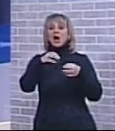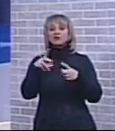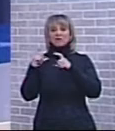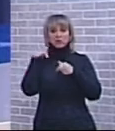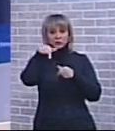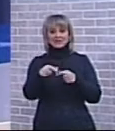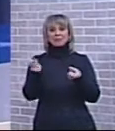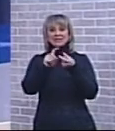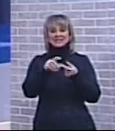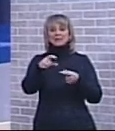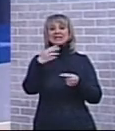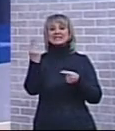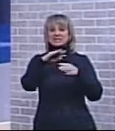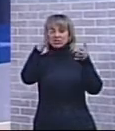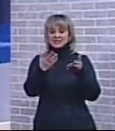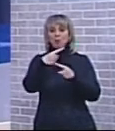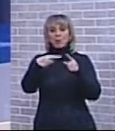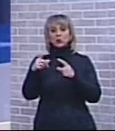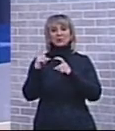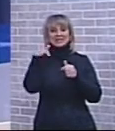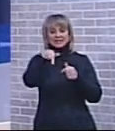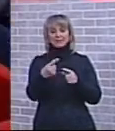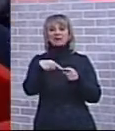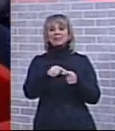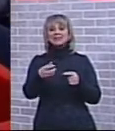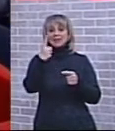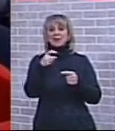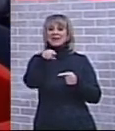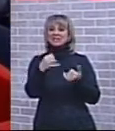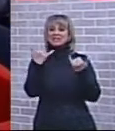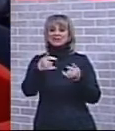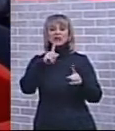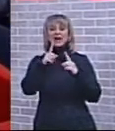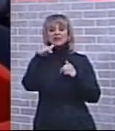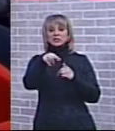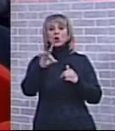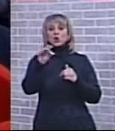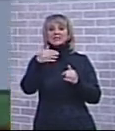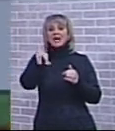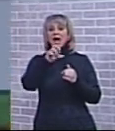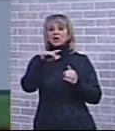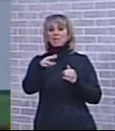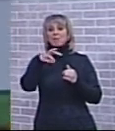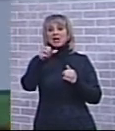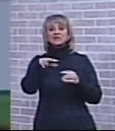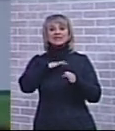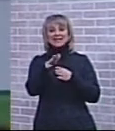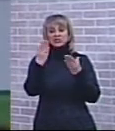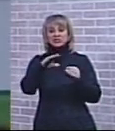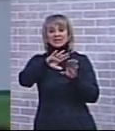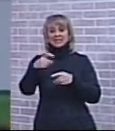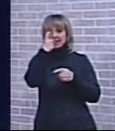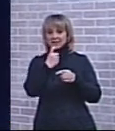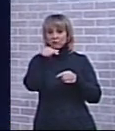автобетоновозов, прицепов и цистерн-полуприцепов. Об этом объявлено сегодня на конференции «Росагромаша», целый день проходившей на